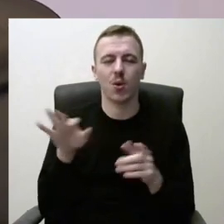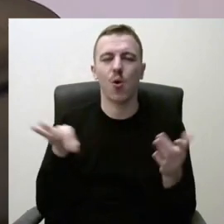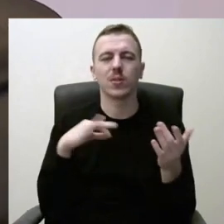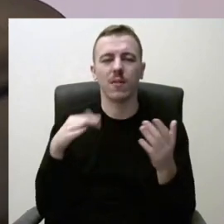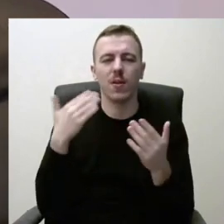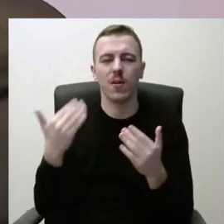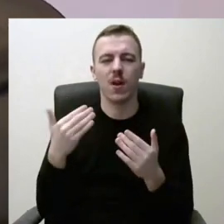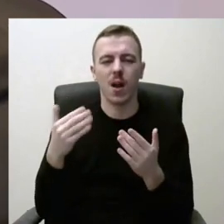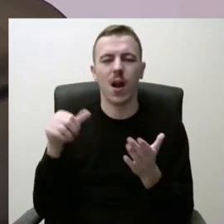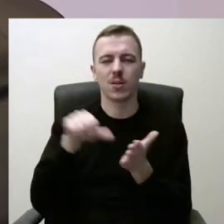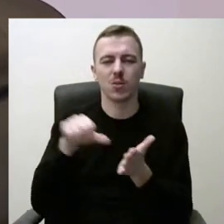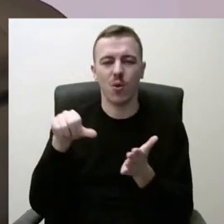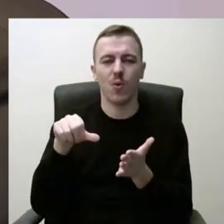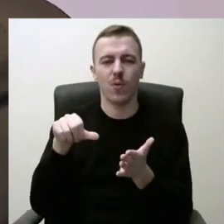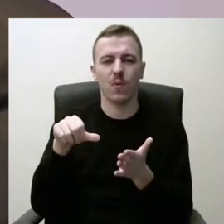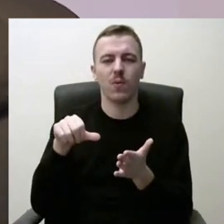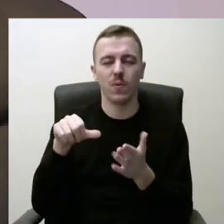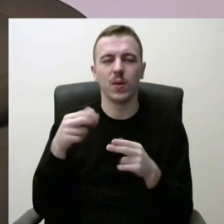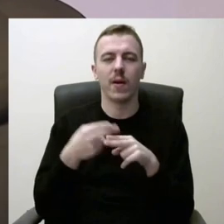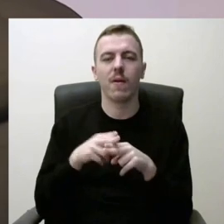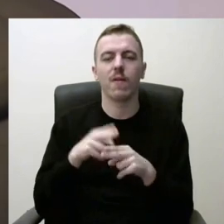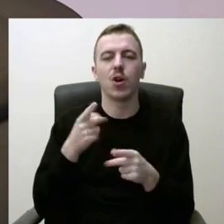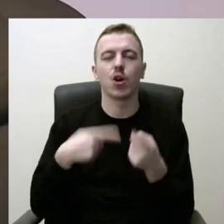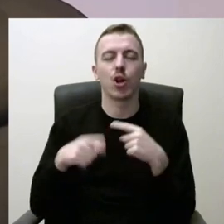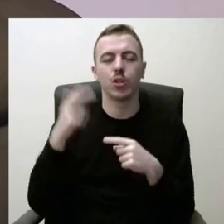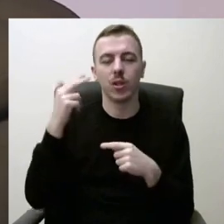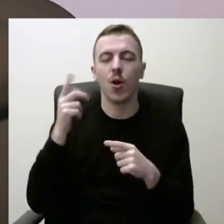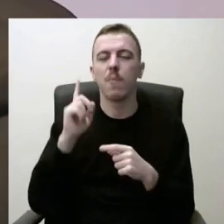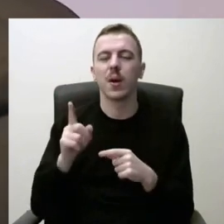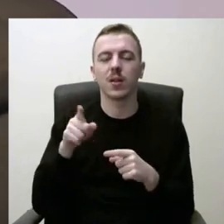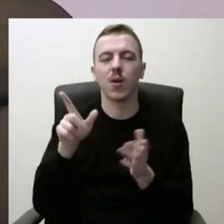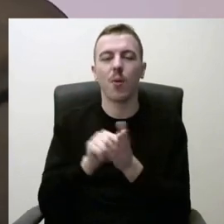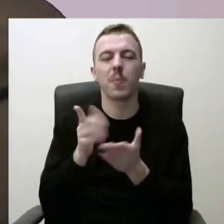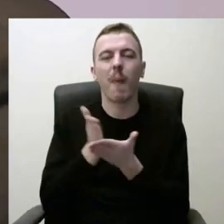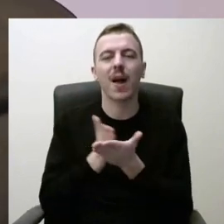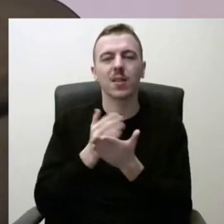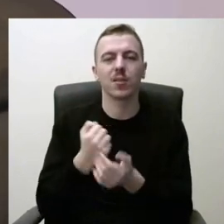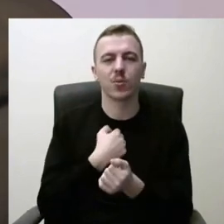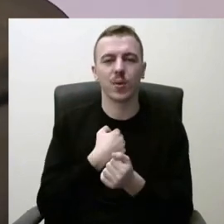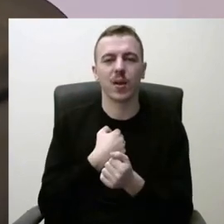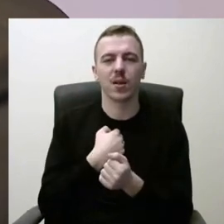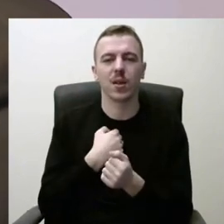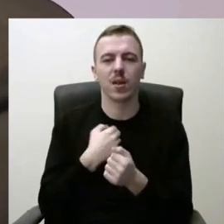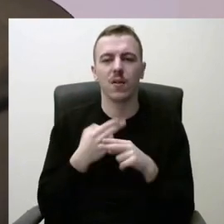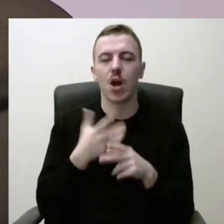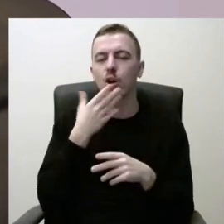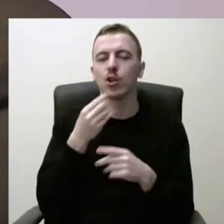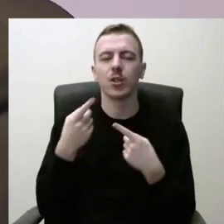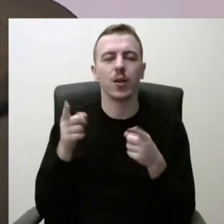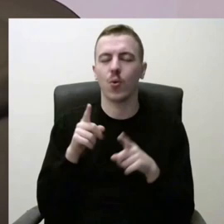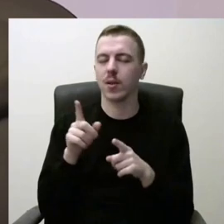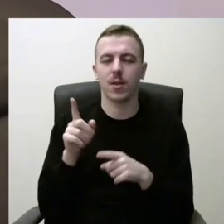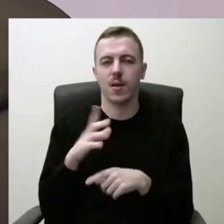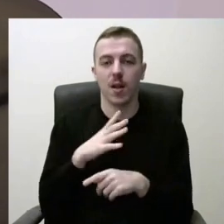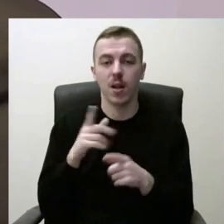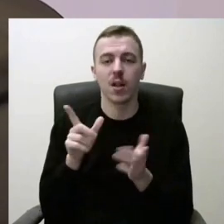konservatorių atstovas, reiškia, sąžinę gražinti Kauną, bet yra kita dedamoji, jis turi būti patyręs. Jis neturi mokėti vien gražiai dainuoti, bet jis turi turėti ir